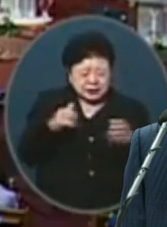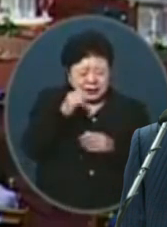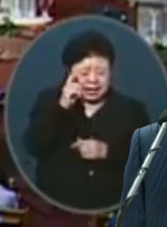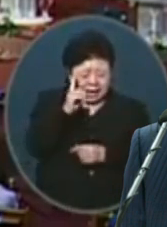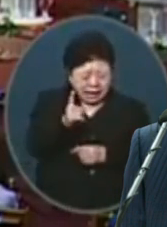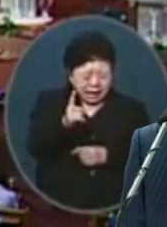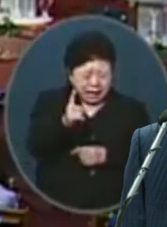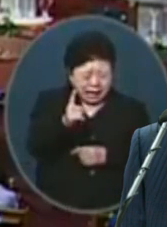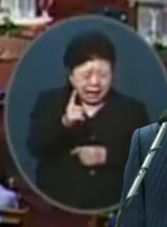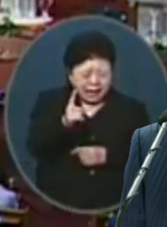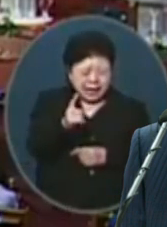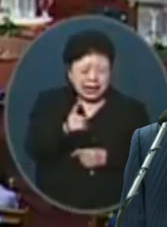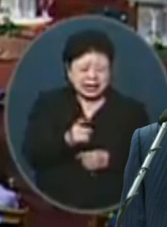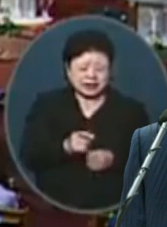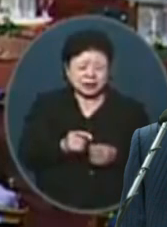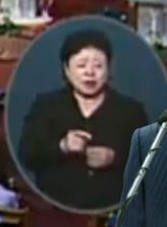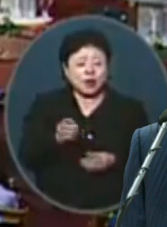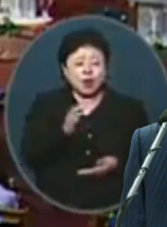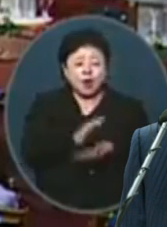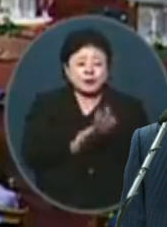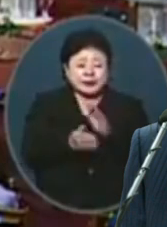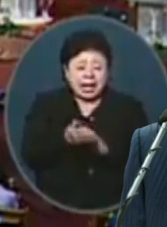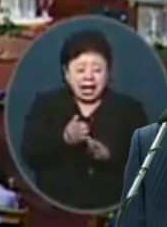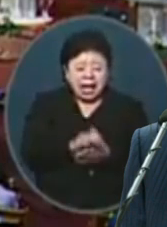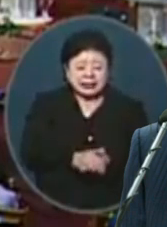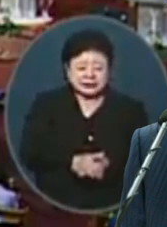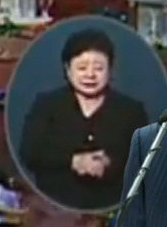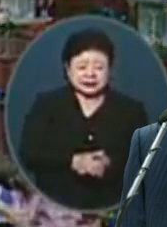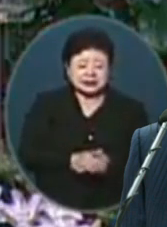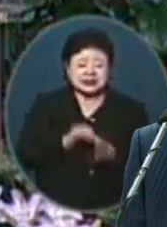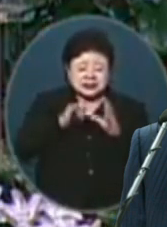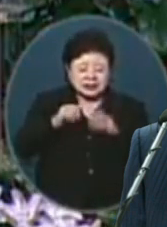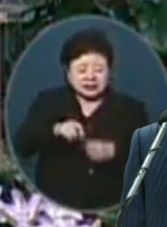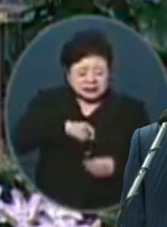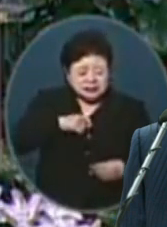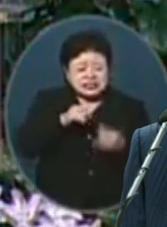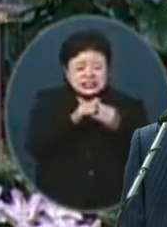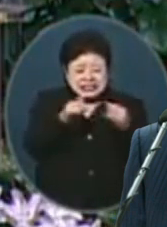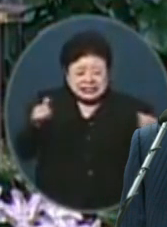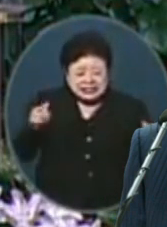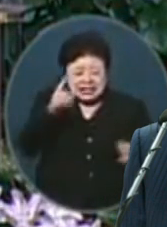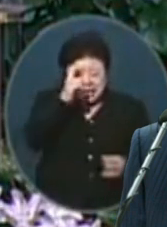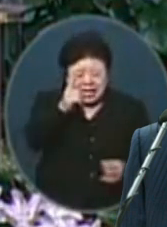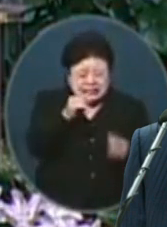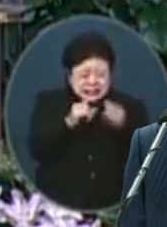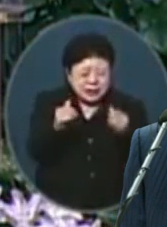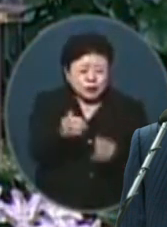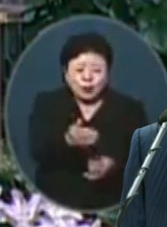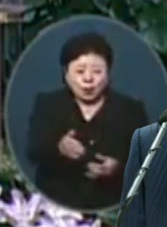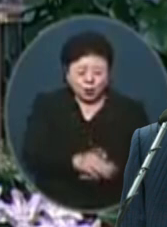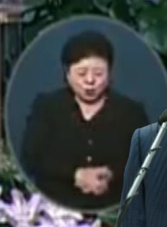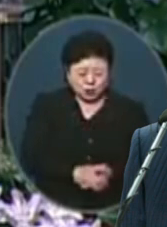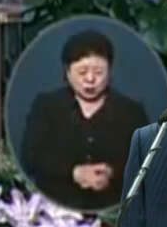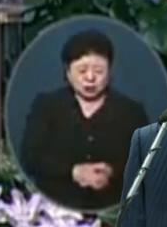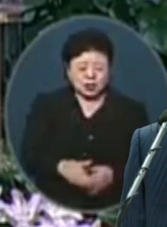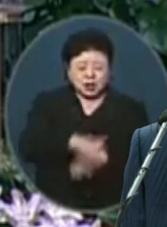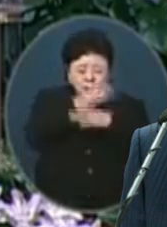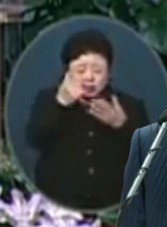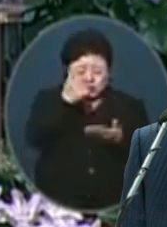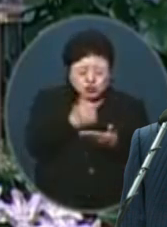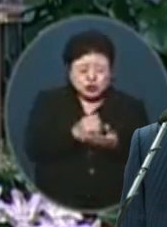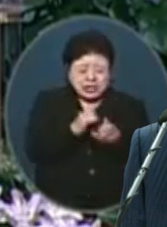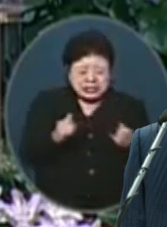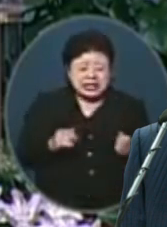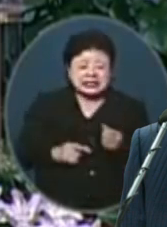하나도 없다고 말하고 있습니다. 이 세상에 의인은 단 한 명도 없고 모두가 다